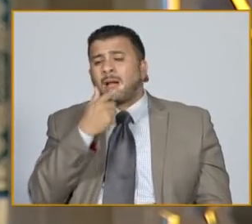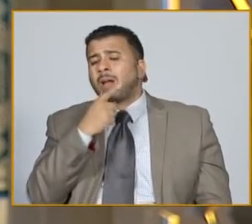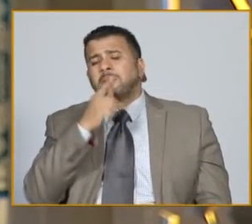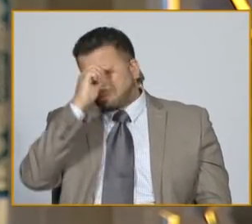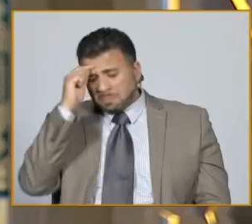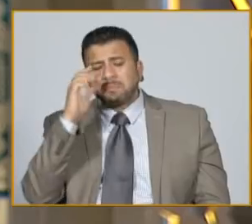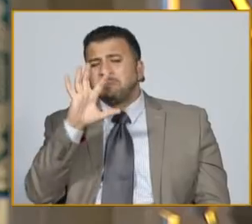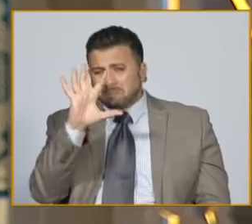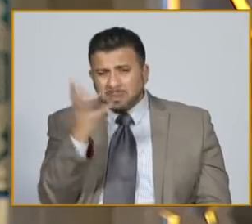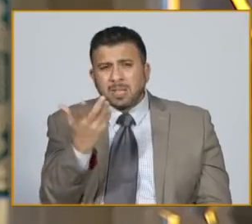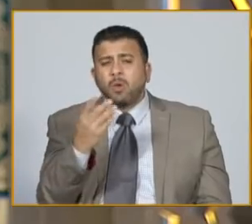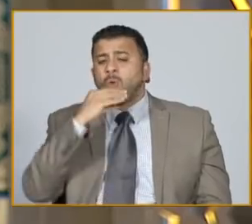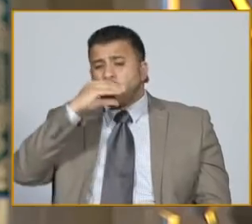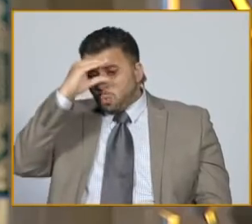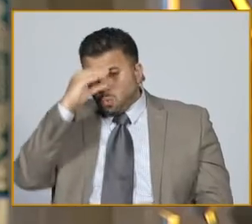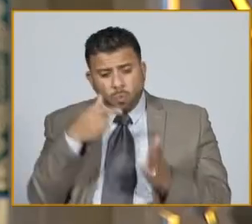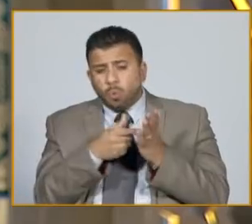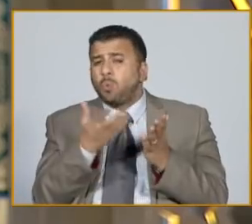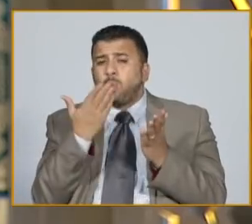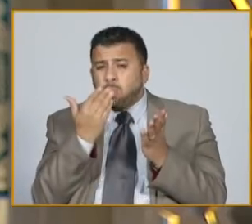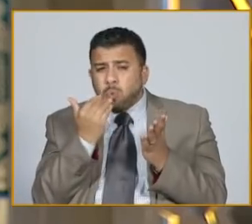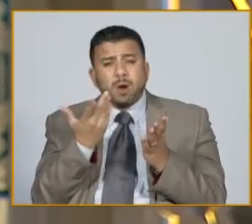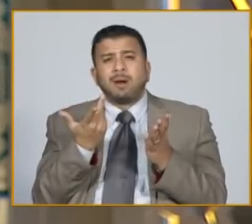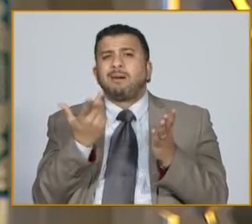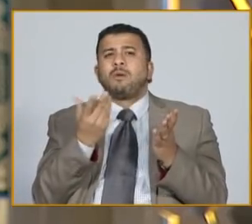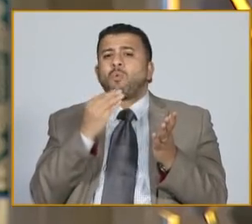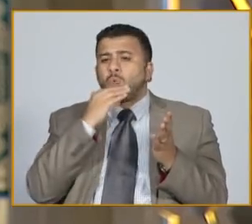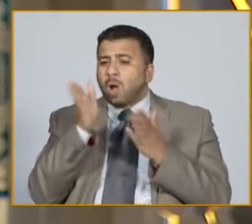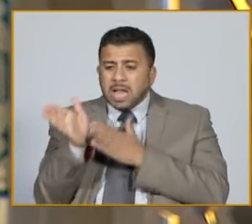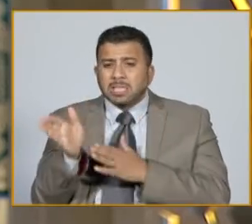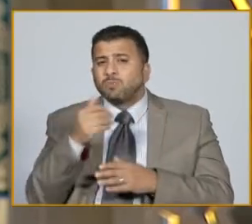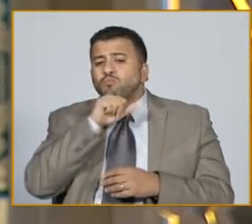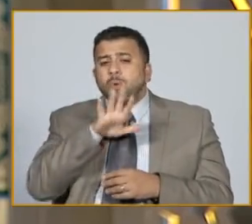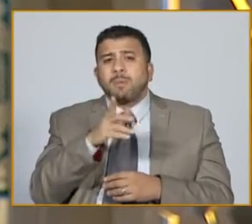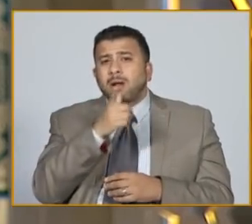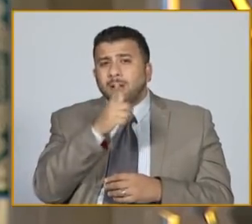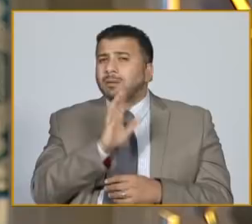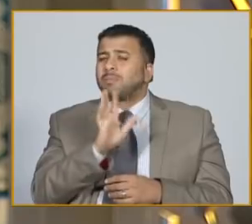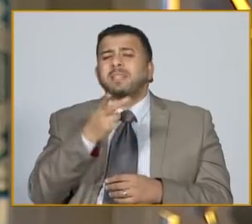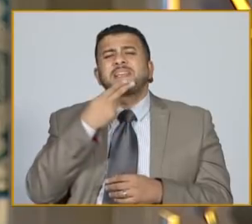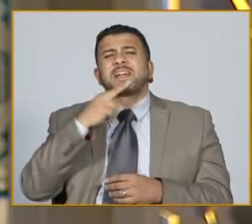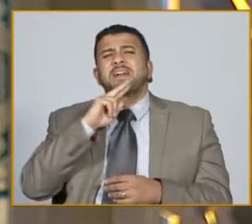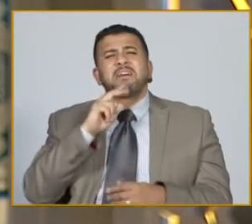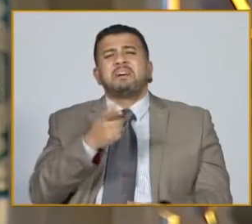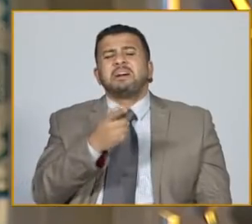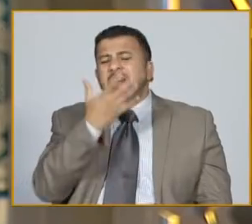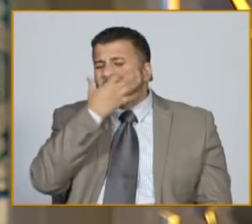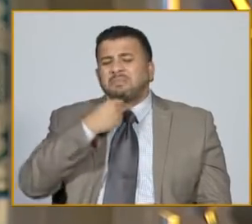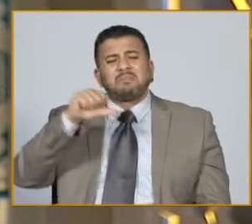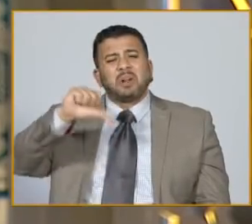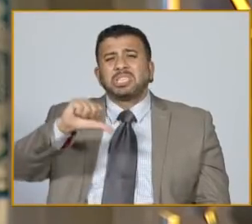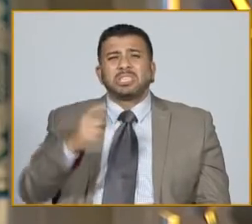ولا في السنة ولا يعني جاء شيء من الله عز وجل يكفي هذا القبح، فإن الله عز وجل